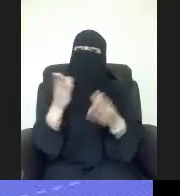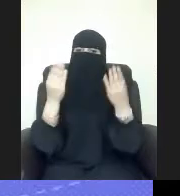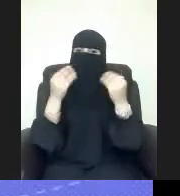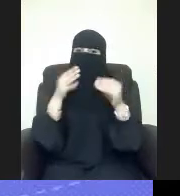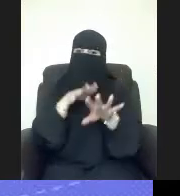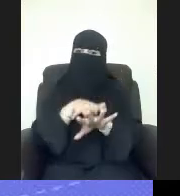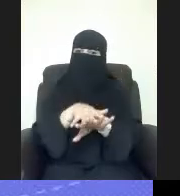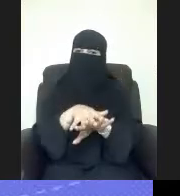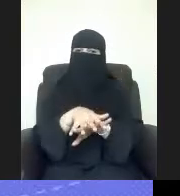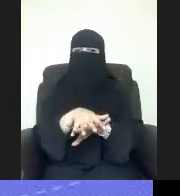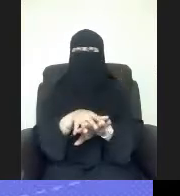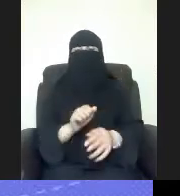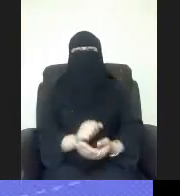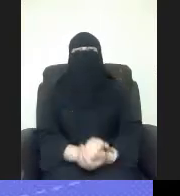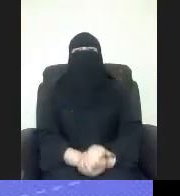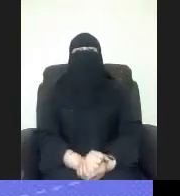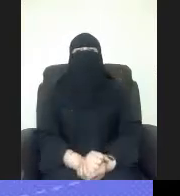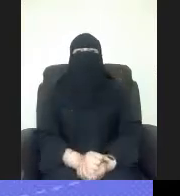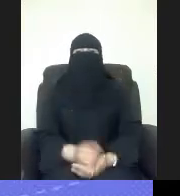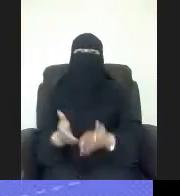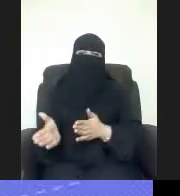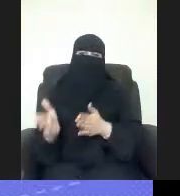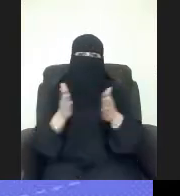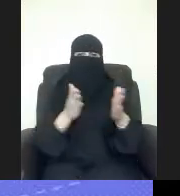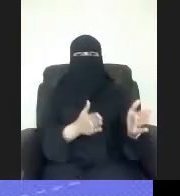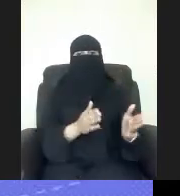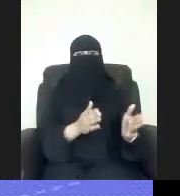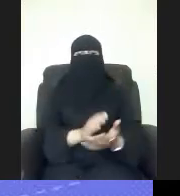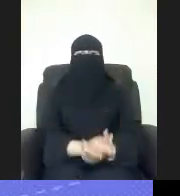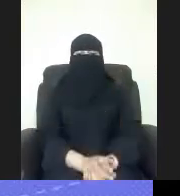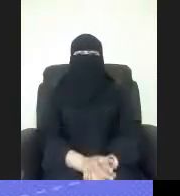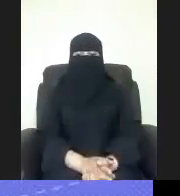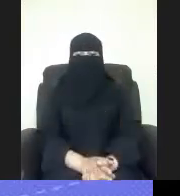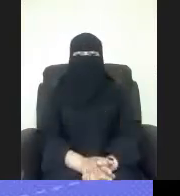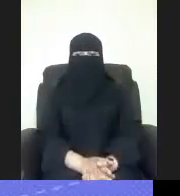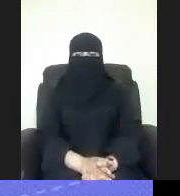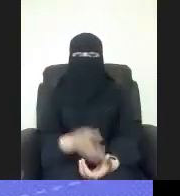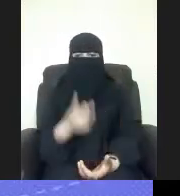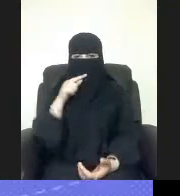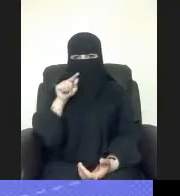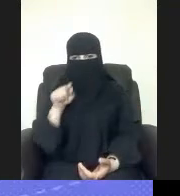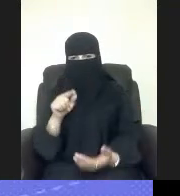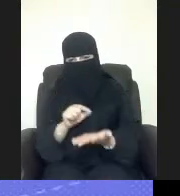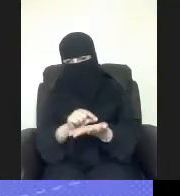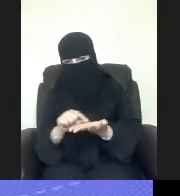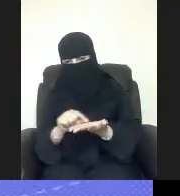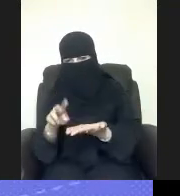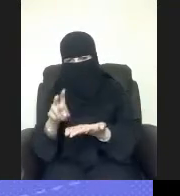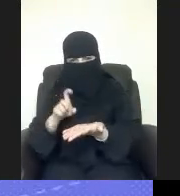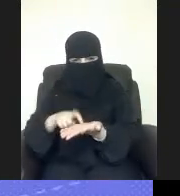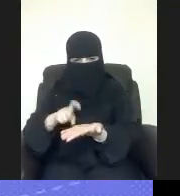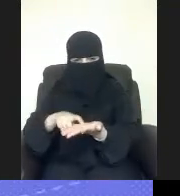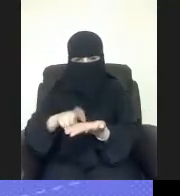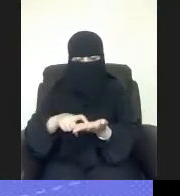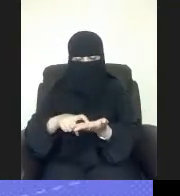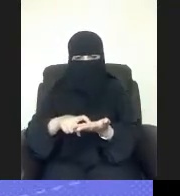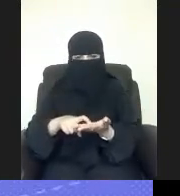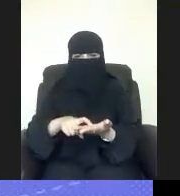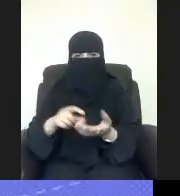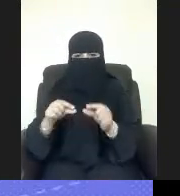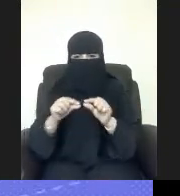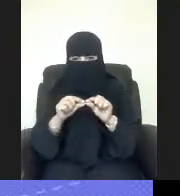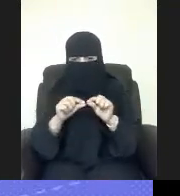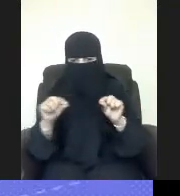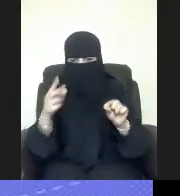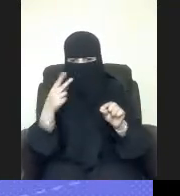يعافيك. الآن مثل ما ذكرت مسبقاً، رابط المشاركتكم، رابط المشاركة بالأسئلة مرفق